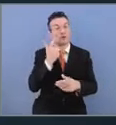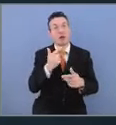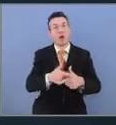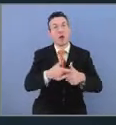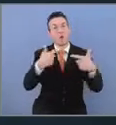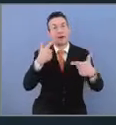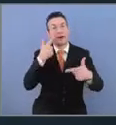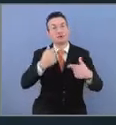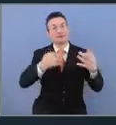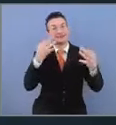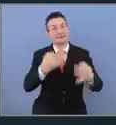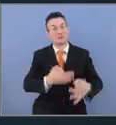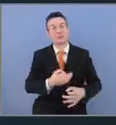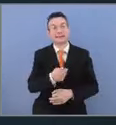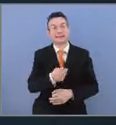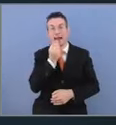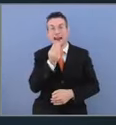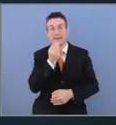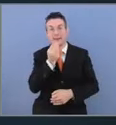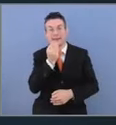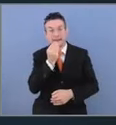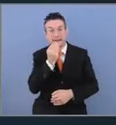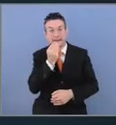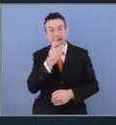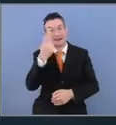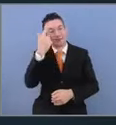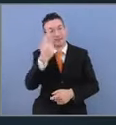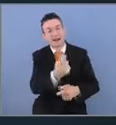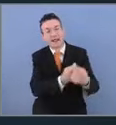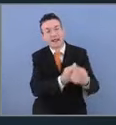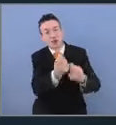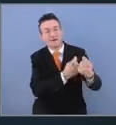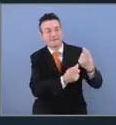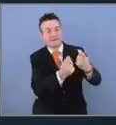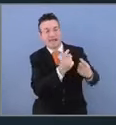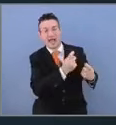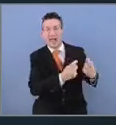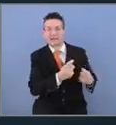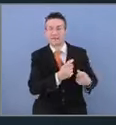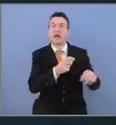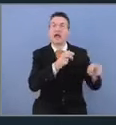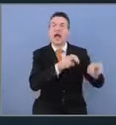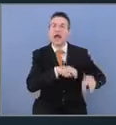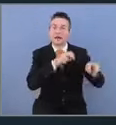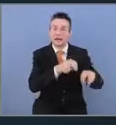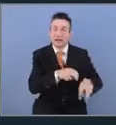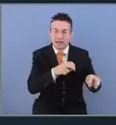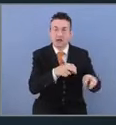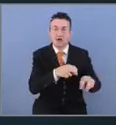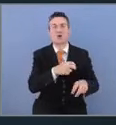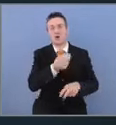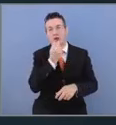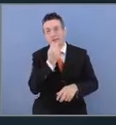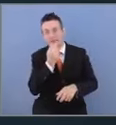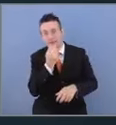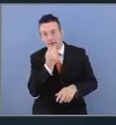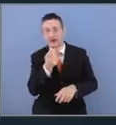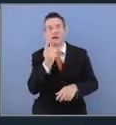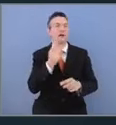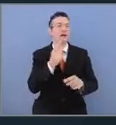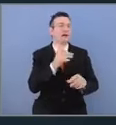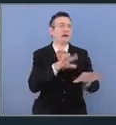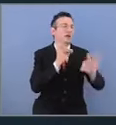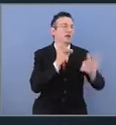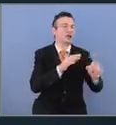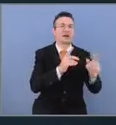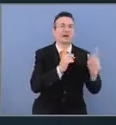della tracciabilità, dell'efficienza del processo agricolo e agroalimentare, così come anche alle gestioni intelligenti delle risorse naturali, e su tutte